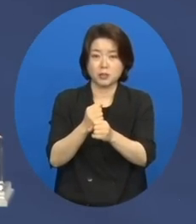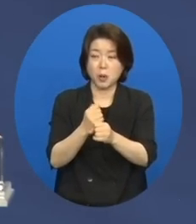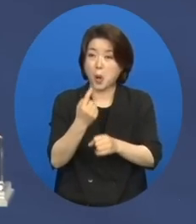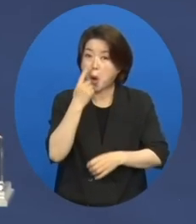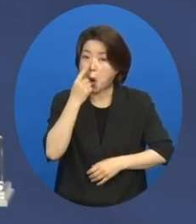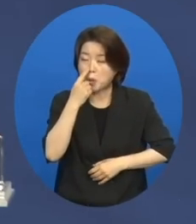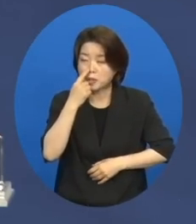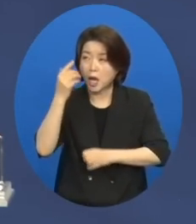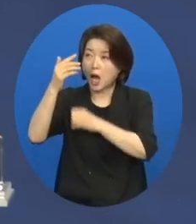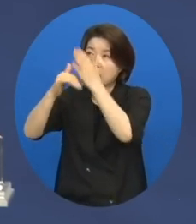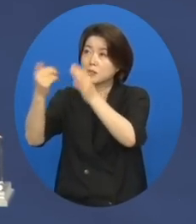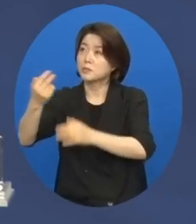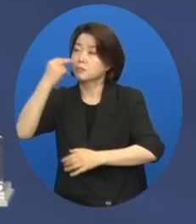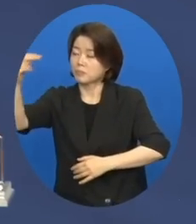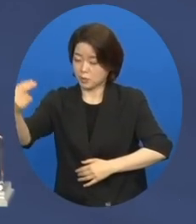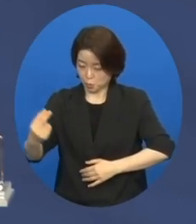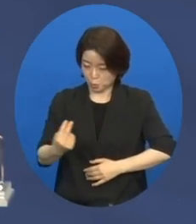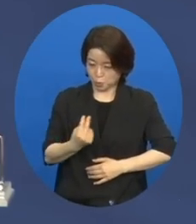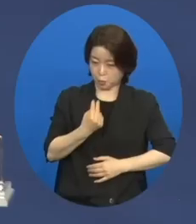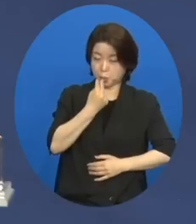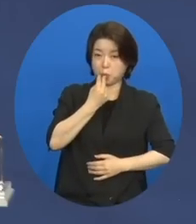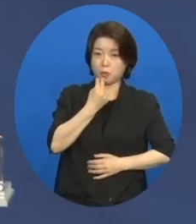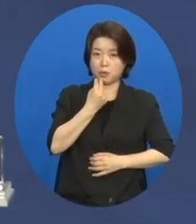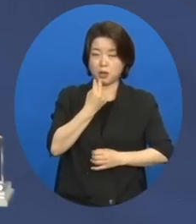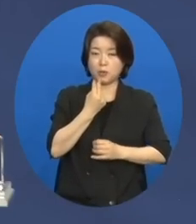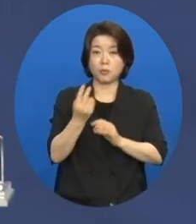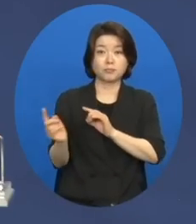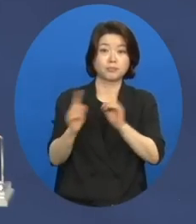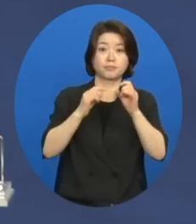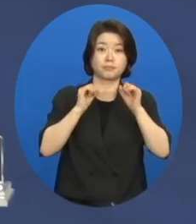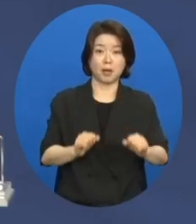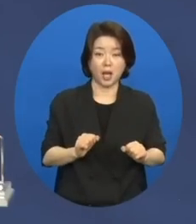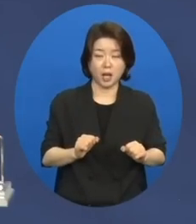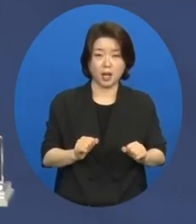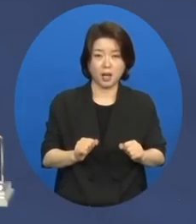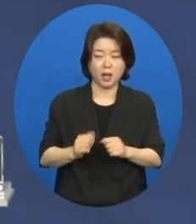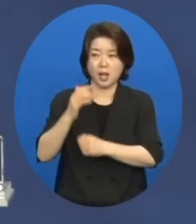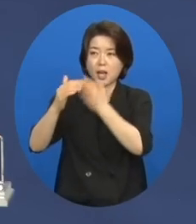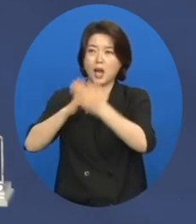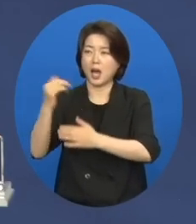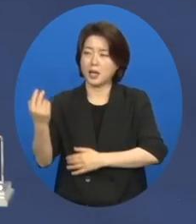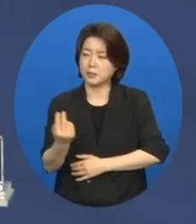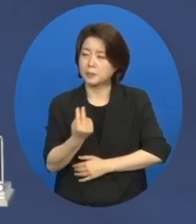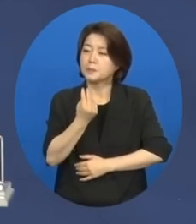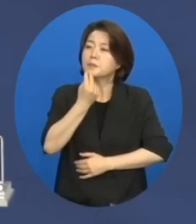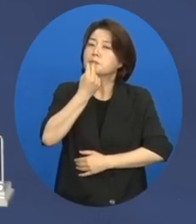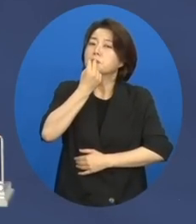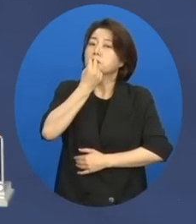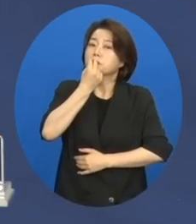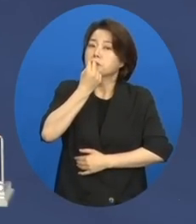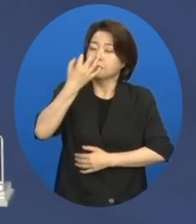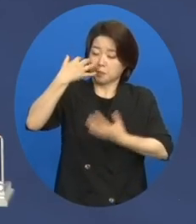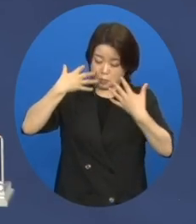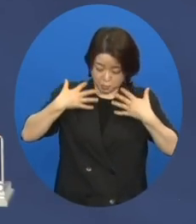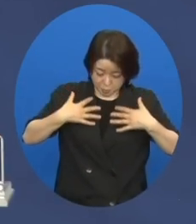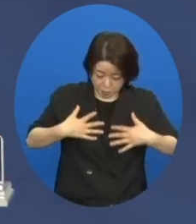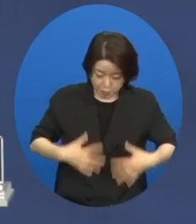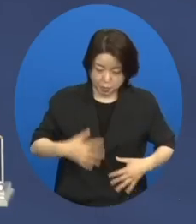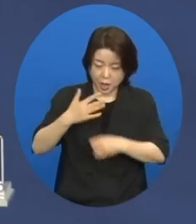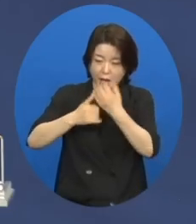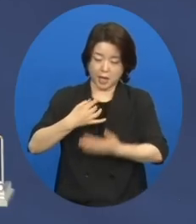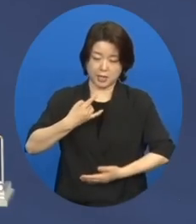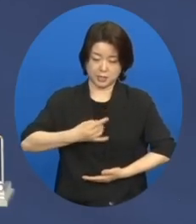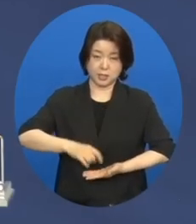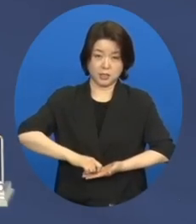생기를 불어넣으시니 생명이 된지라. 즉 하나님의 생기를 불어넣어야 하나님의 의에서만 살 수